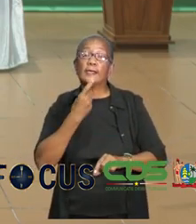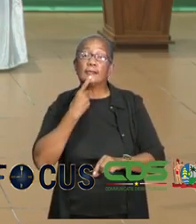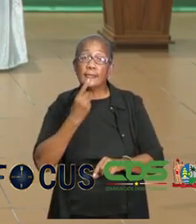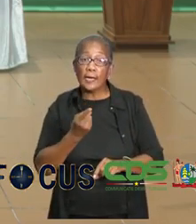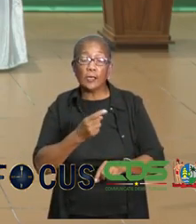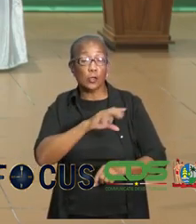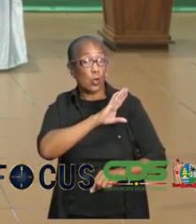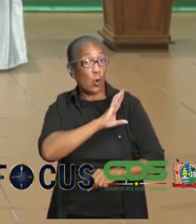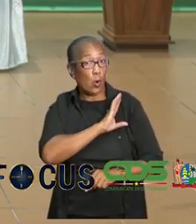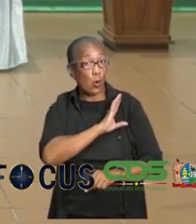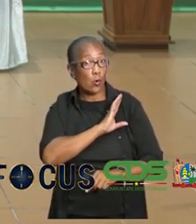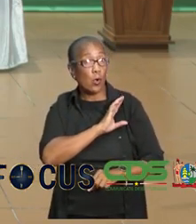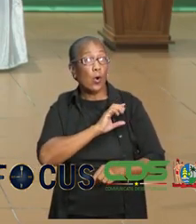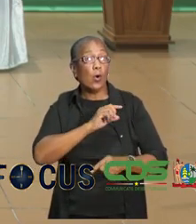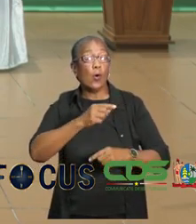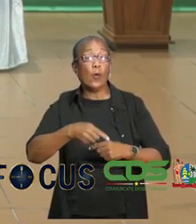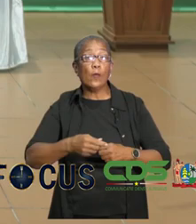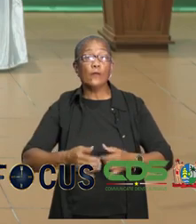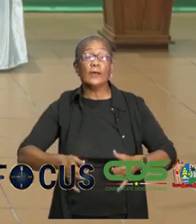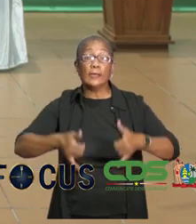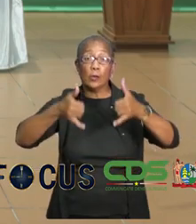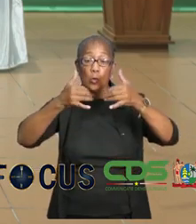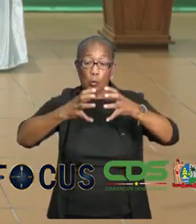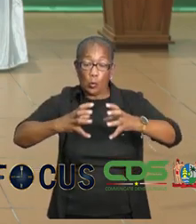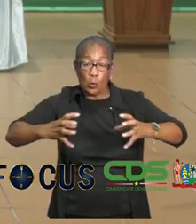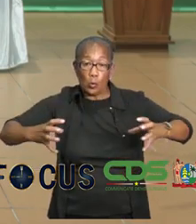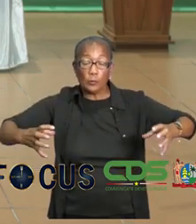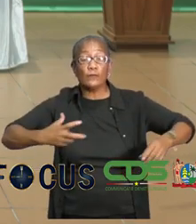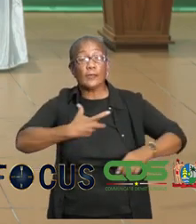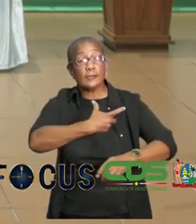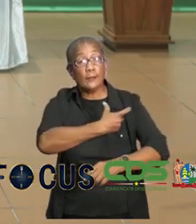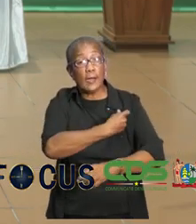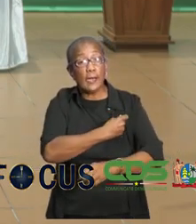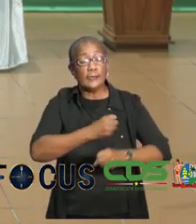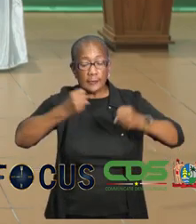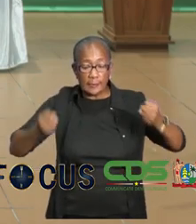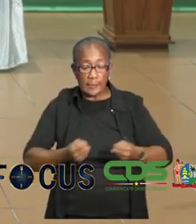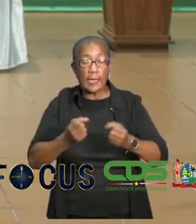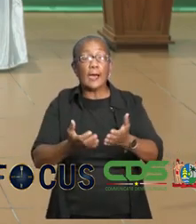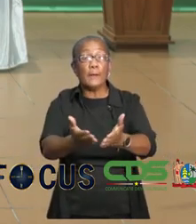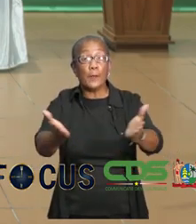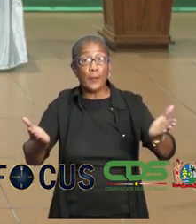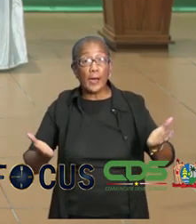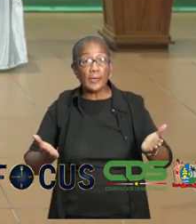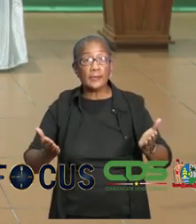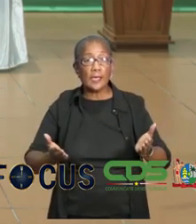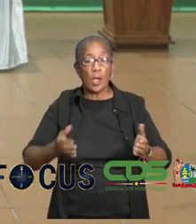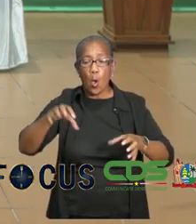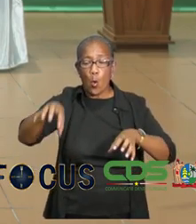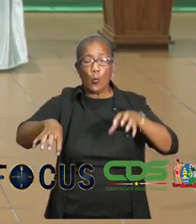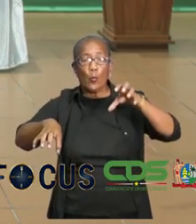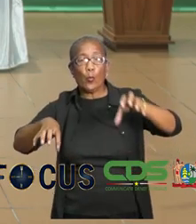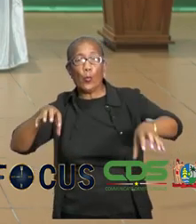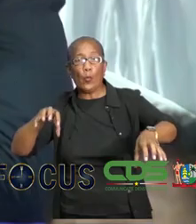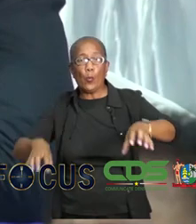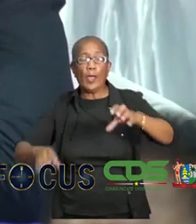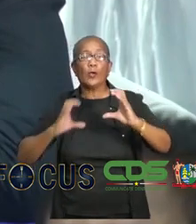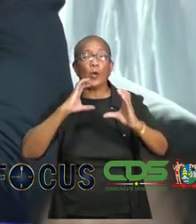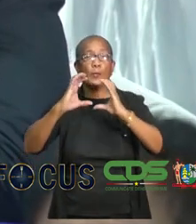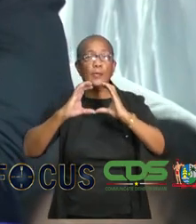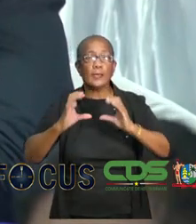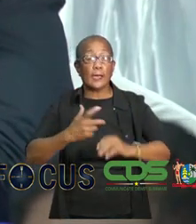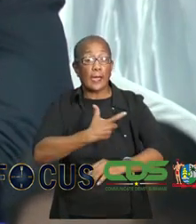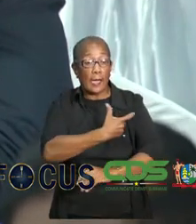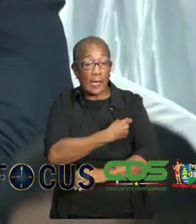met het oog op het uitrollen van de grootscheepse vaccinatiecampagne wij op korte termijn een wijkgerichte communicatiecampagne zullen